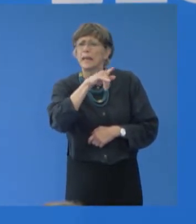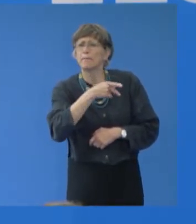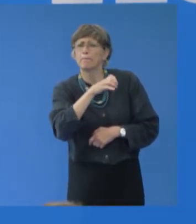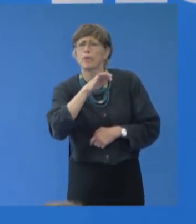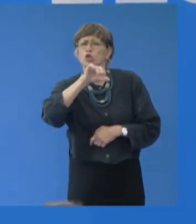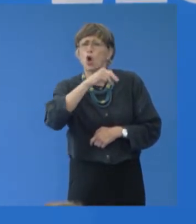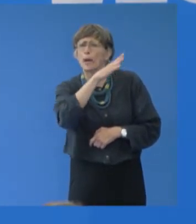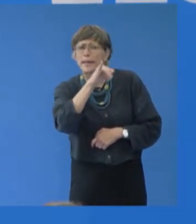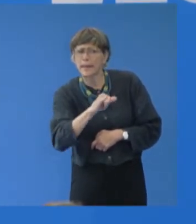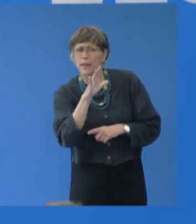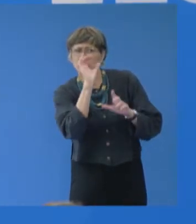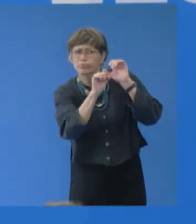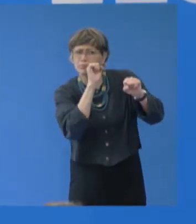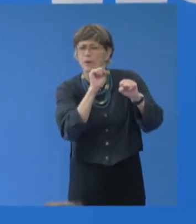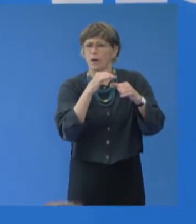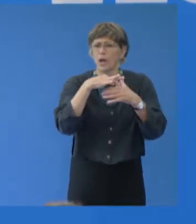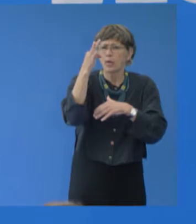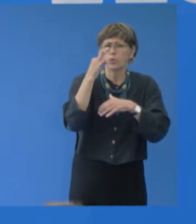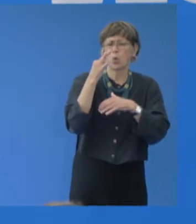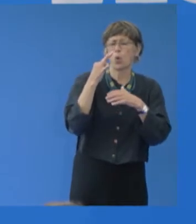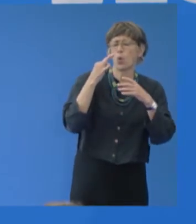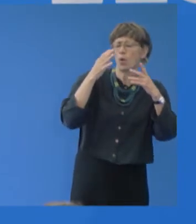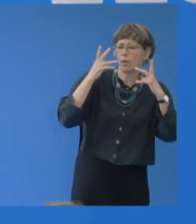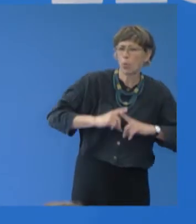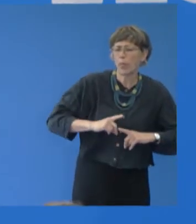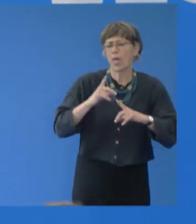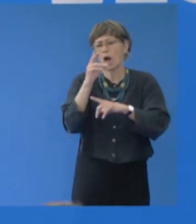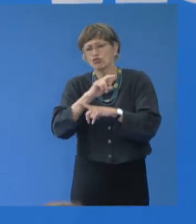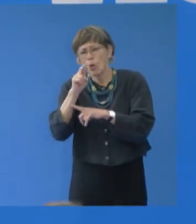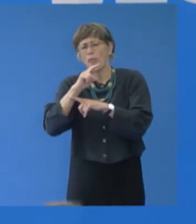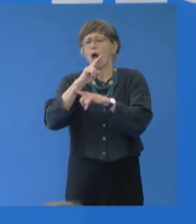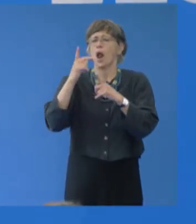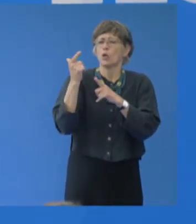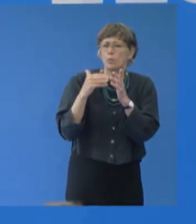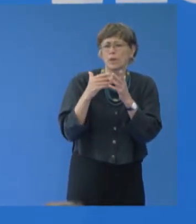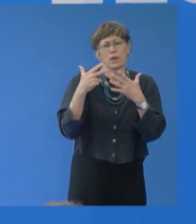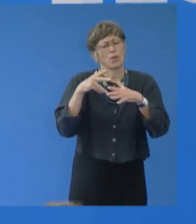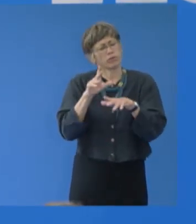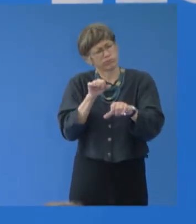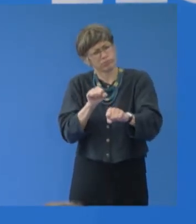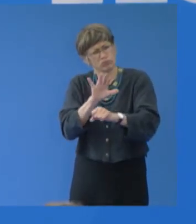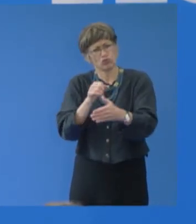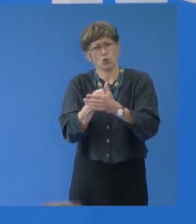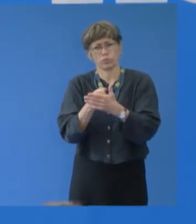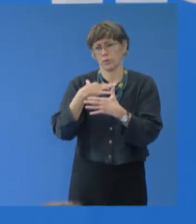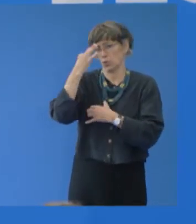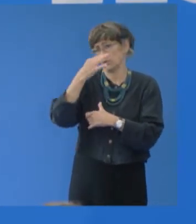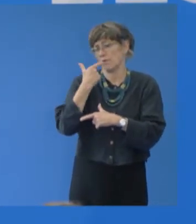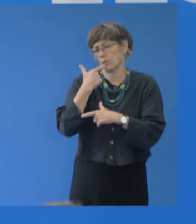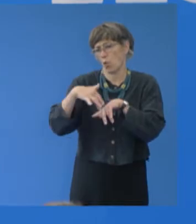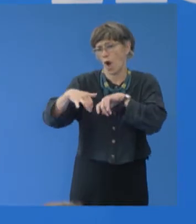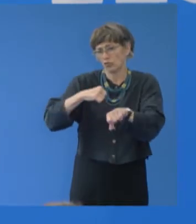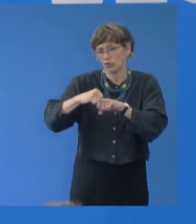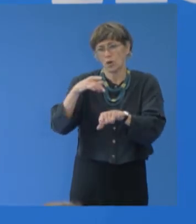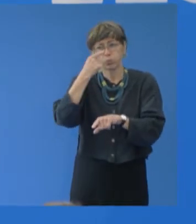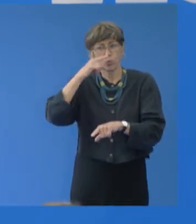Cabrix, législatives, régionales, les européennes de 2014. Il ne faut jamais rien lâcher. Être élu, c'est agir. Agir